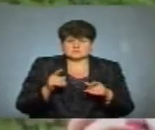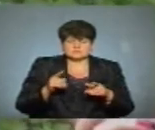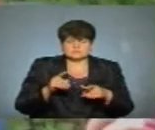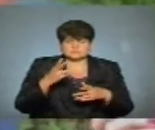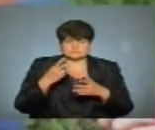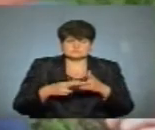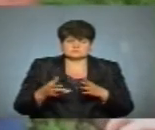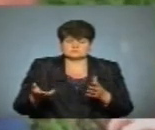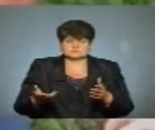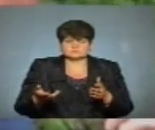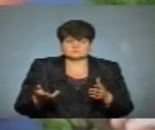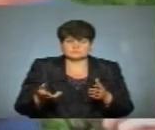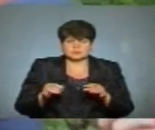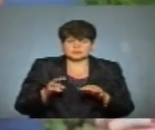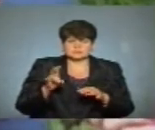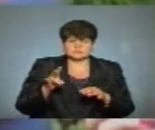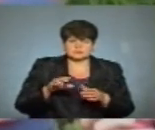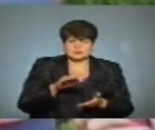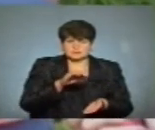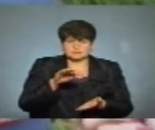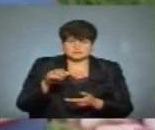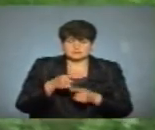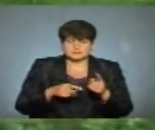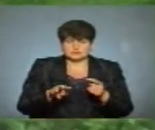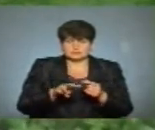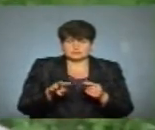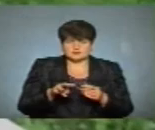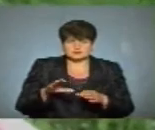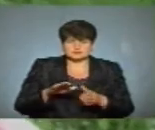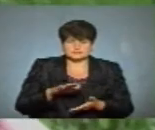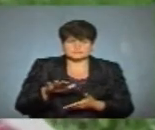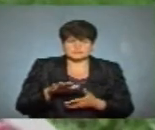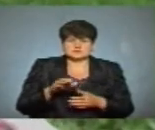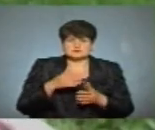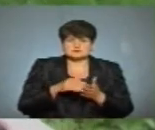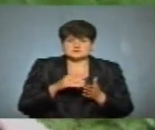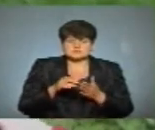все стрічить. Намули по пів метра, двері повиривали. Свині з карника